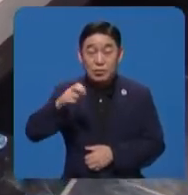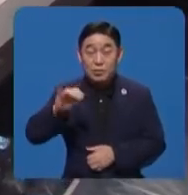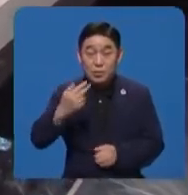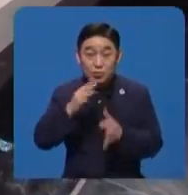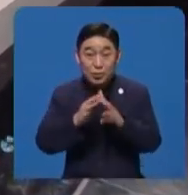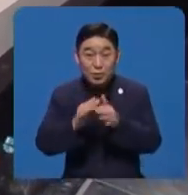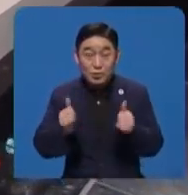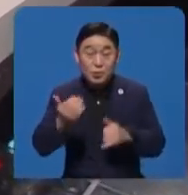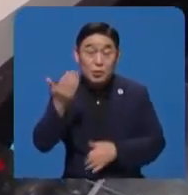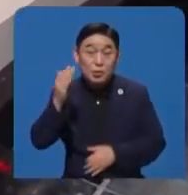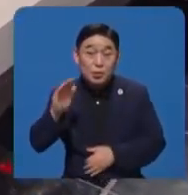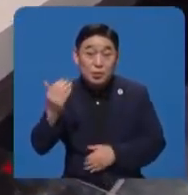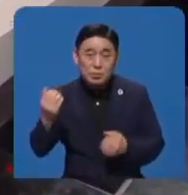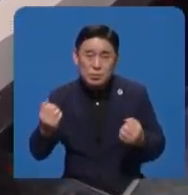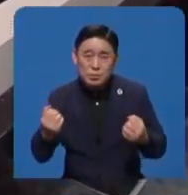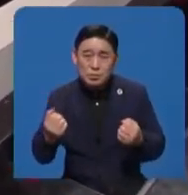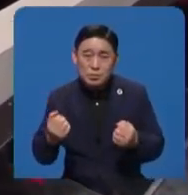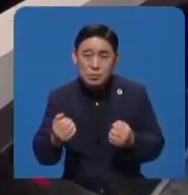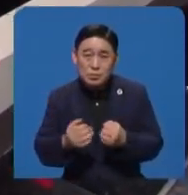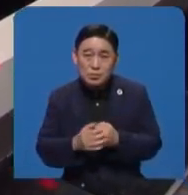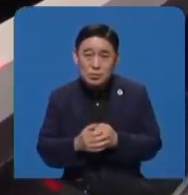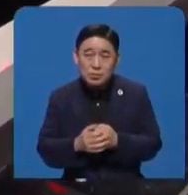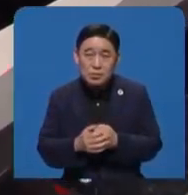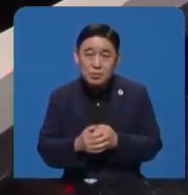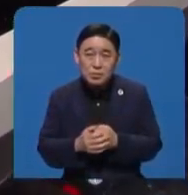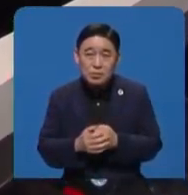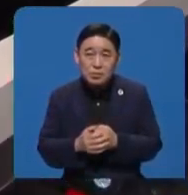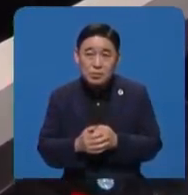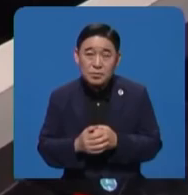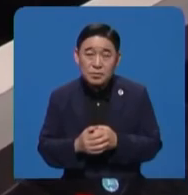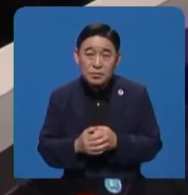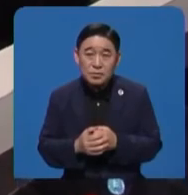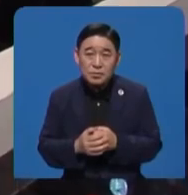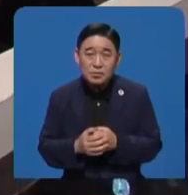금감원장인가 그분이 곧 퍼펙트 스톰이 올 수가 있다.